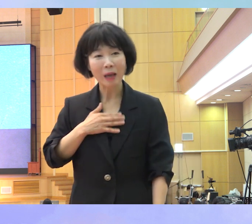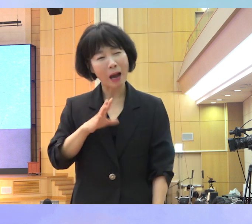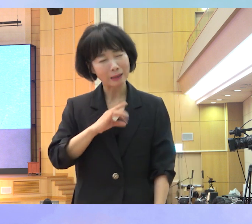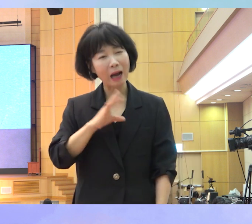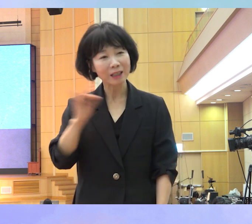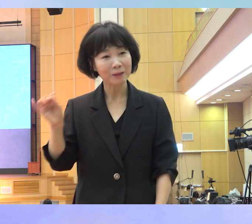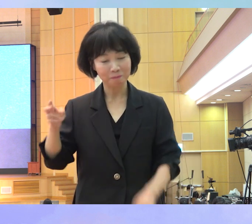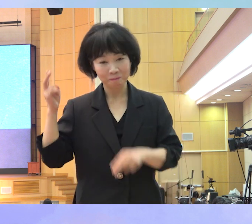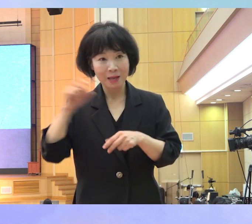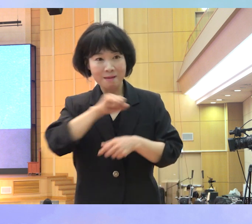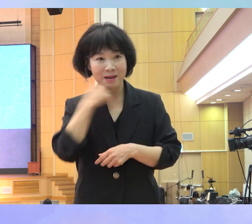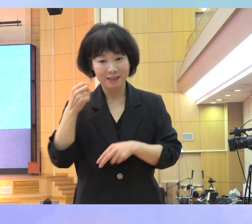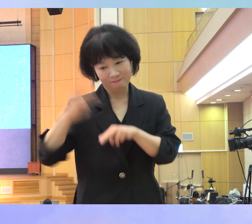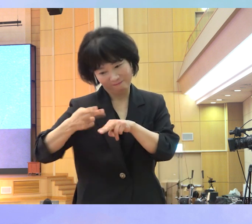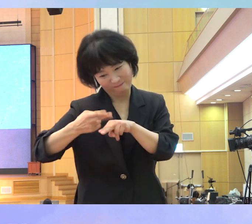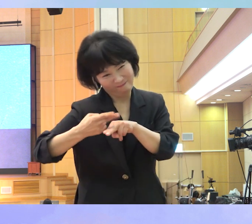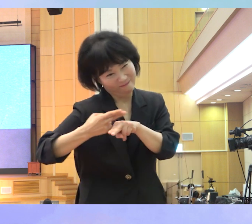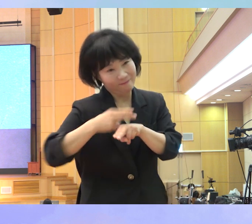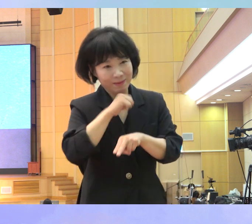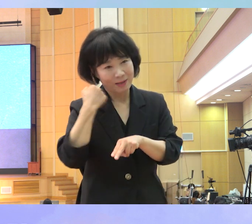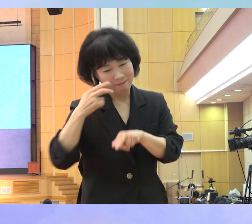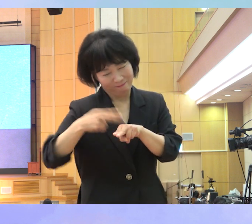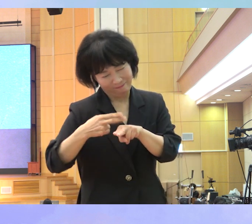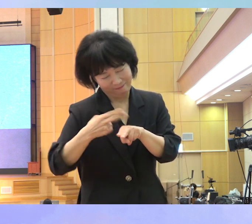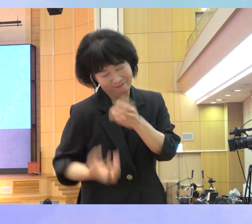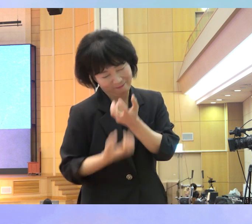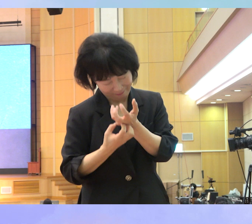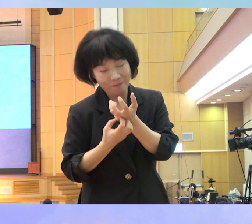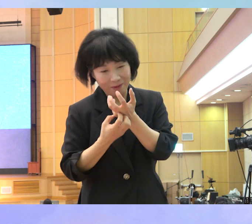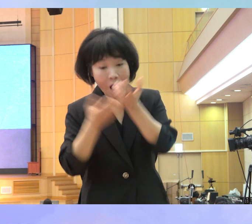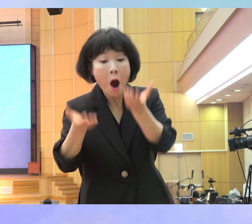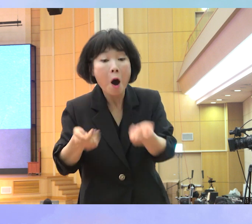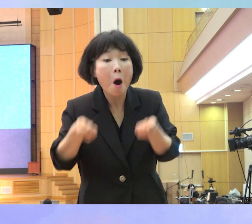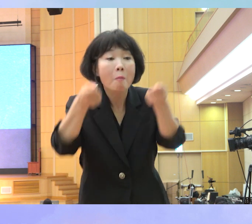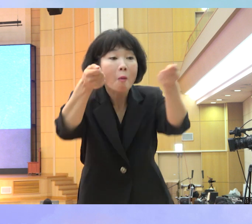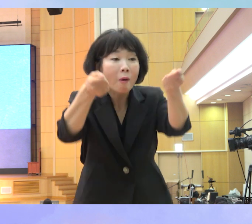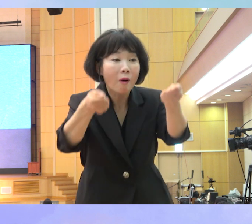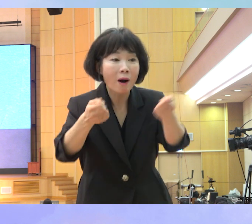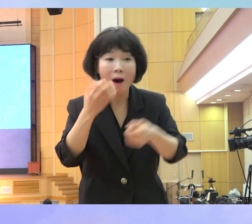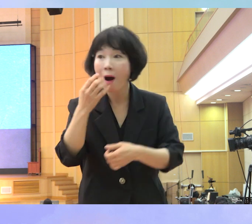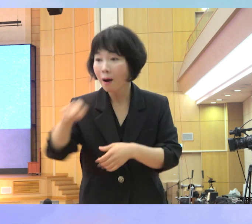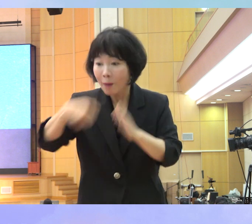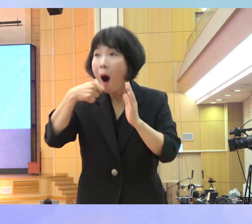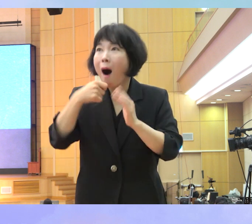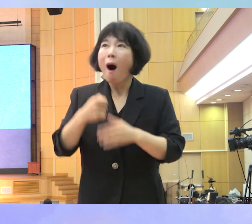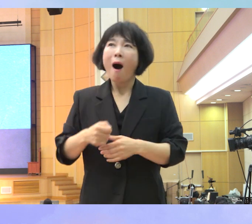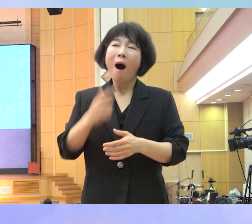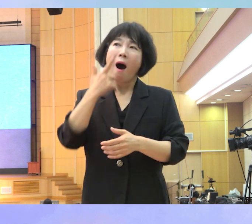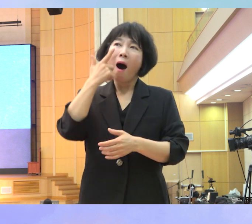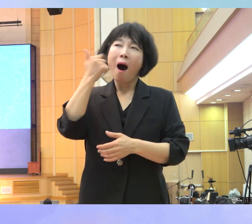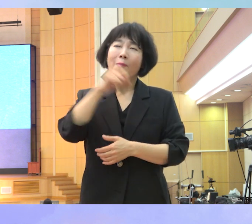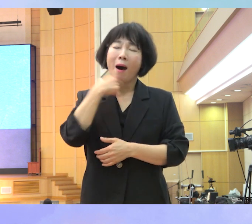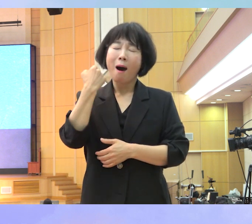아이가 너무 맛있게 먹고 그런 말을 꼭 해요. 아빠 음식은 참 맛있어.